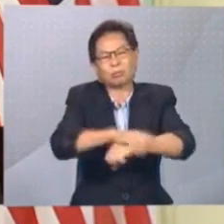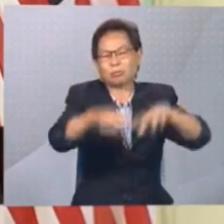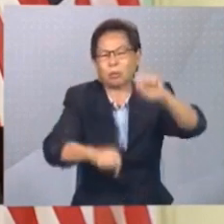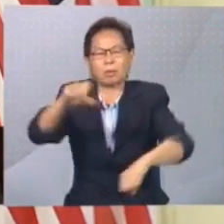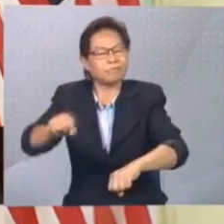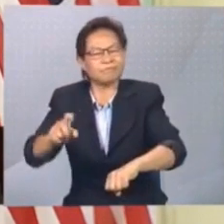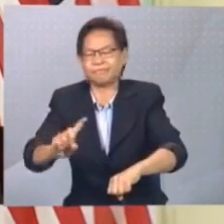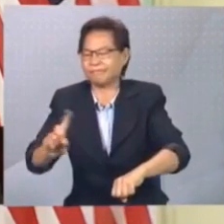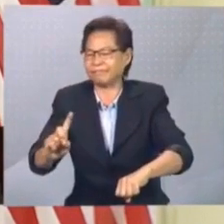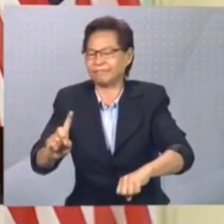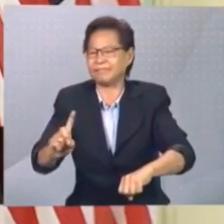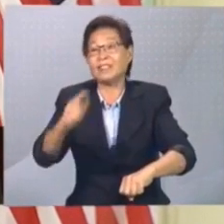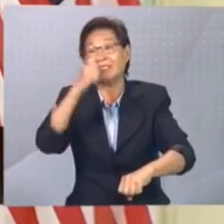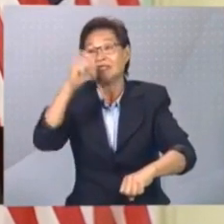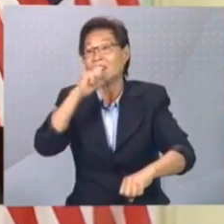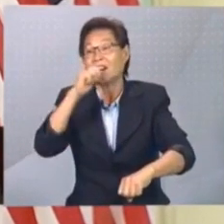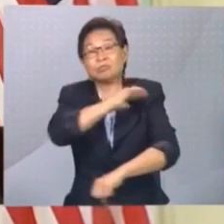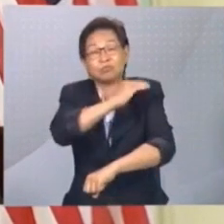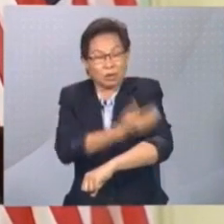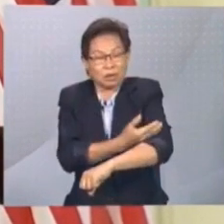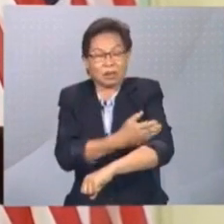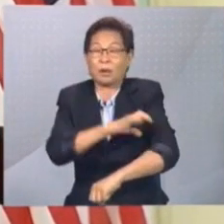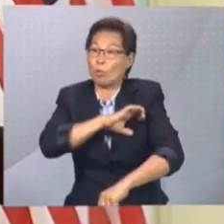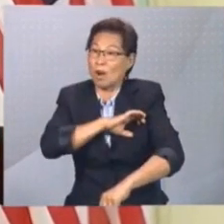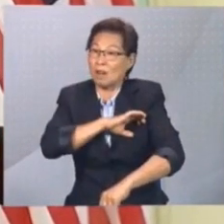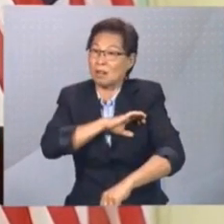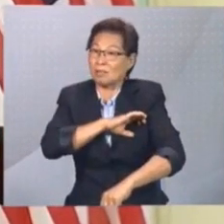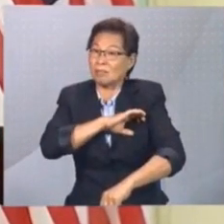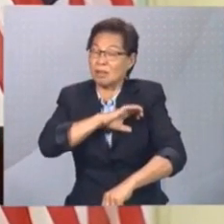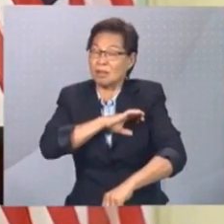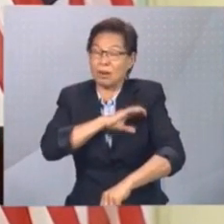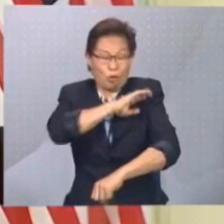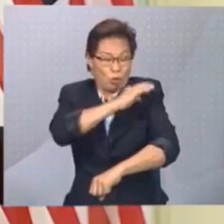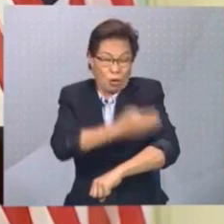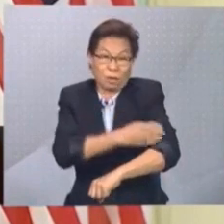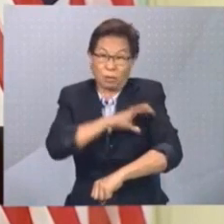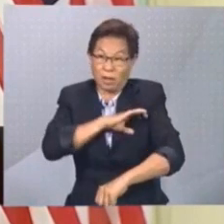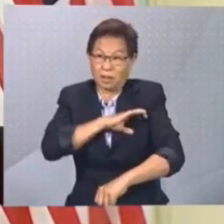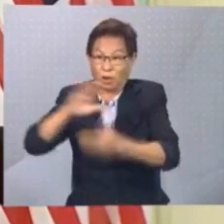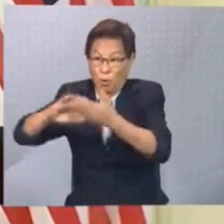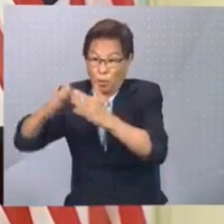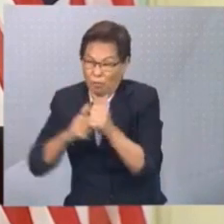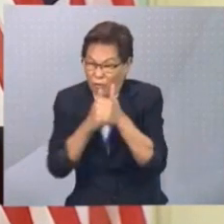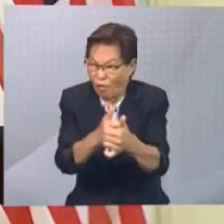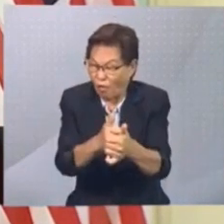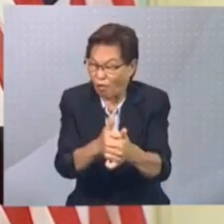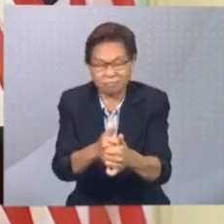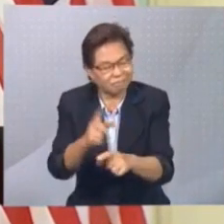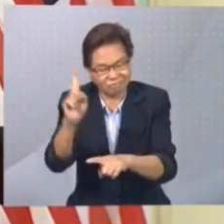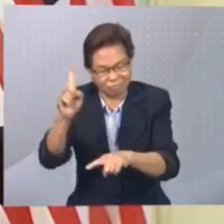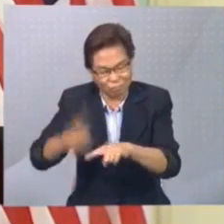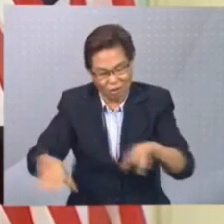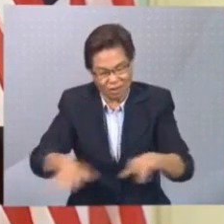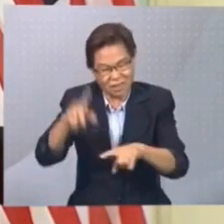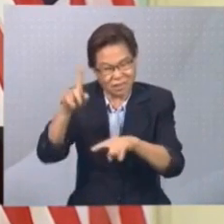saya kira. Kerana tidak ada kuasa. Kuasa polis tidak boleh diambil oleh komuniti itu di dalam melaksanakan tugas